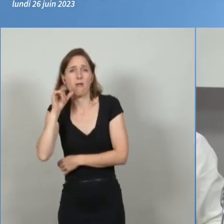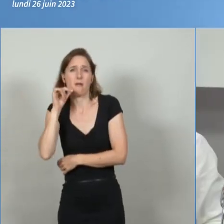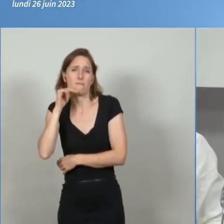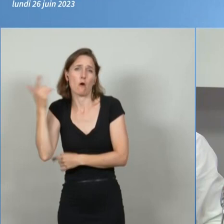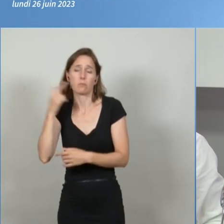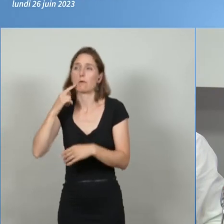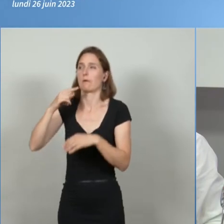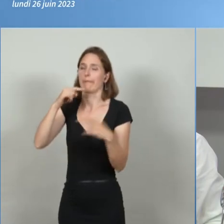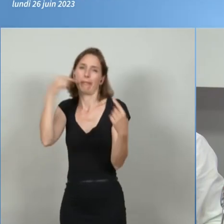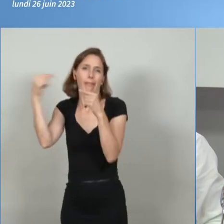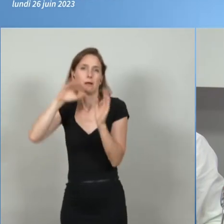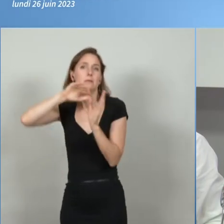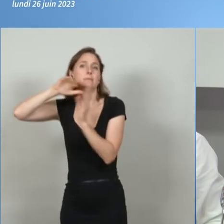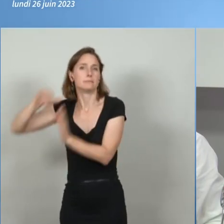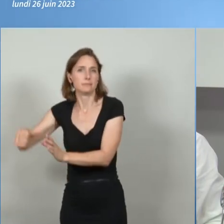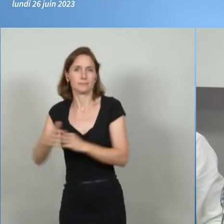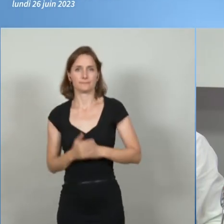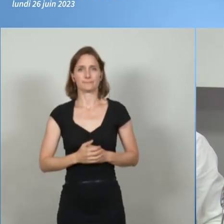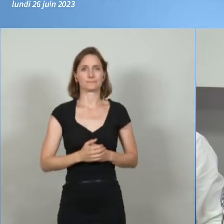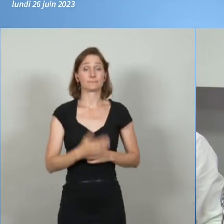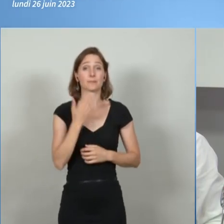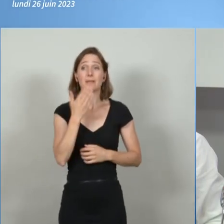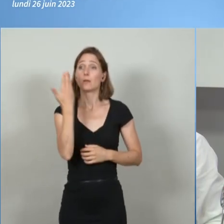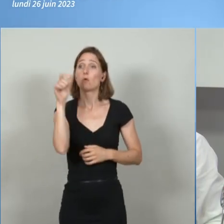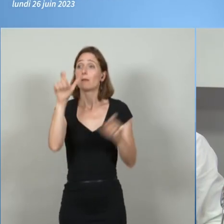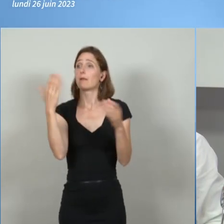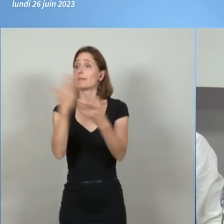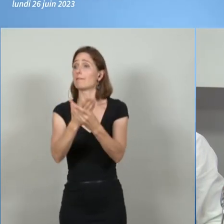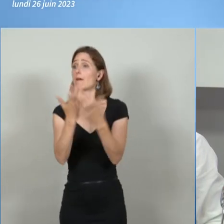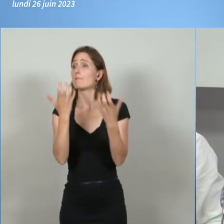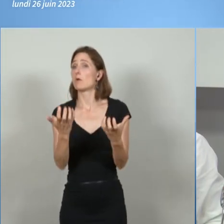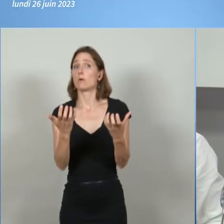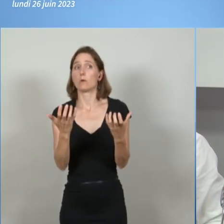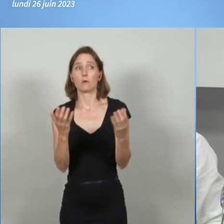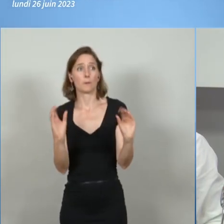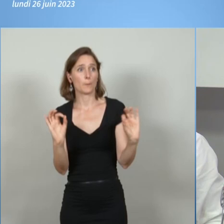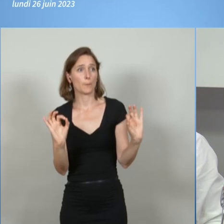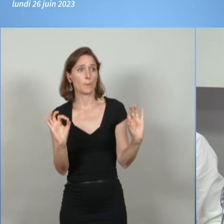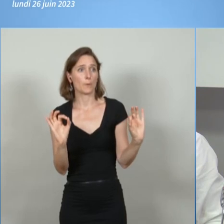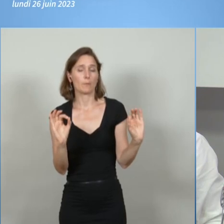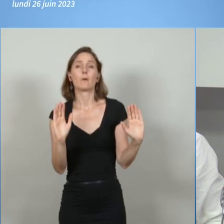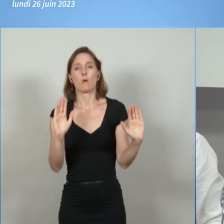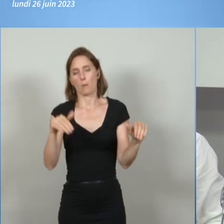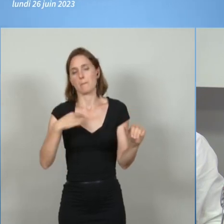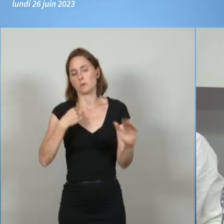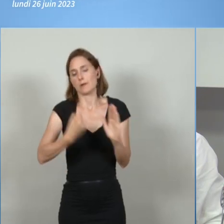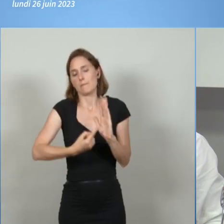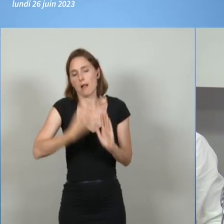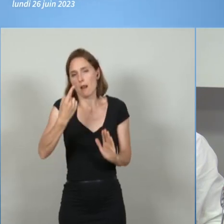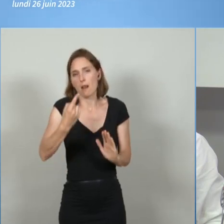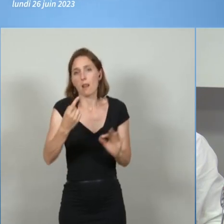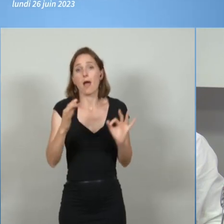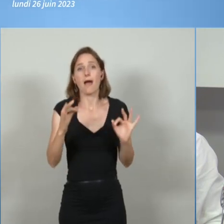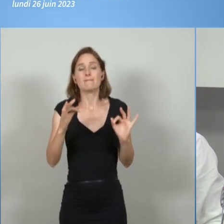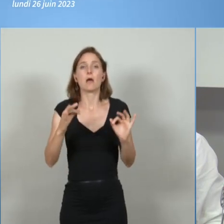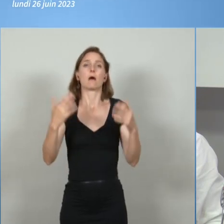merci a-t-il d'autres demandes de parole non bon je rappelle quand même à toute fin utile que sur